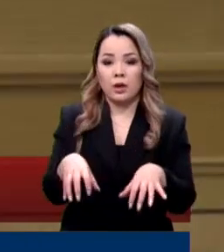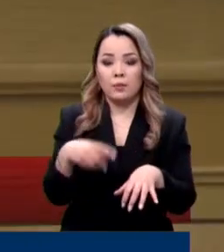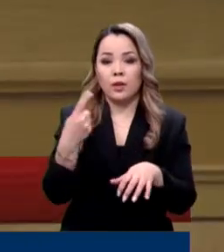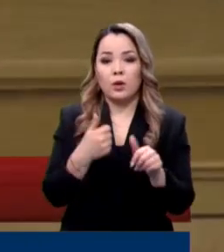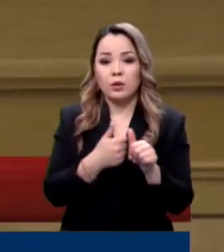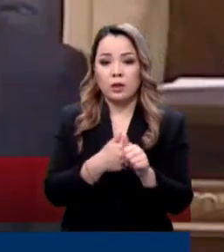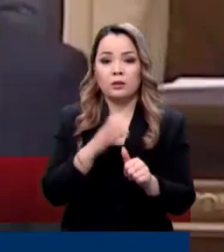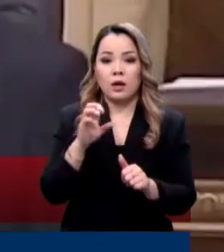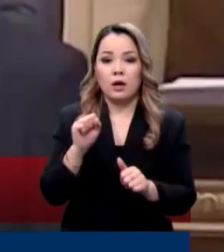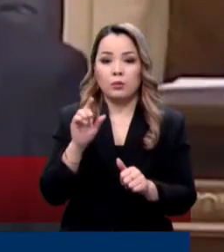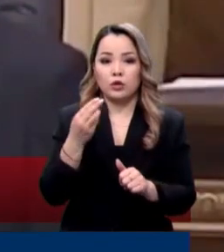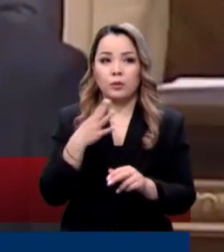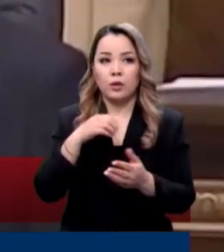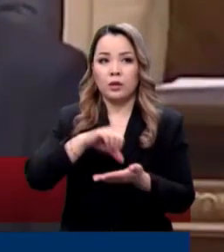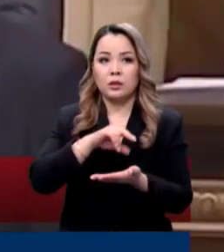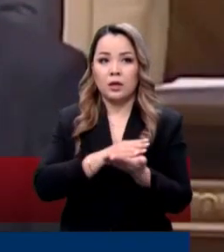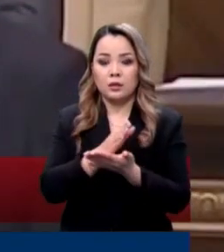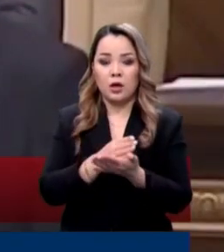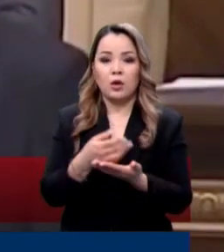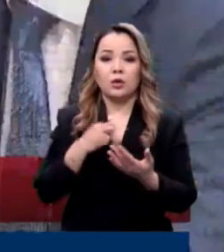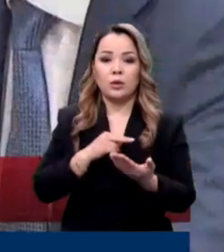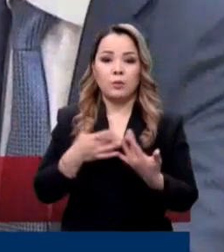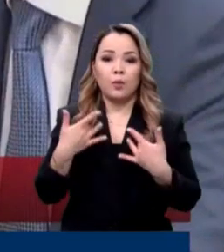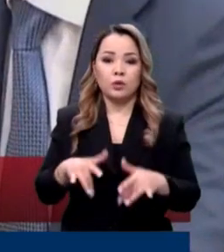орынбасары Самат Әбіш қызметінен босатылды.